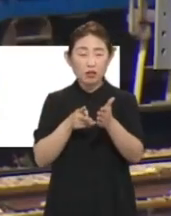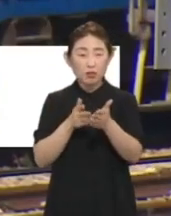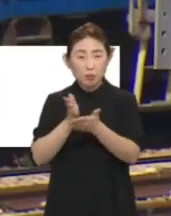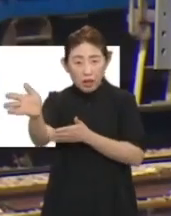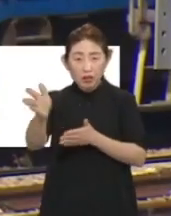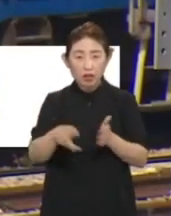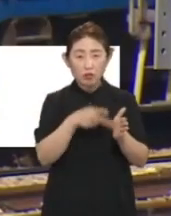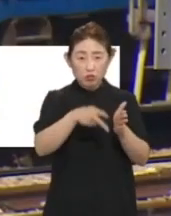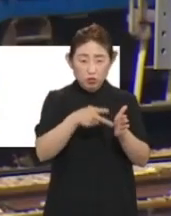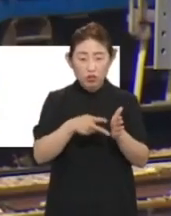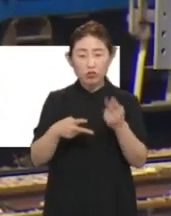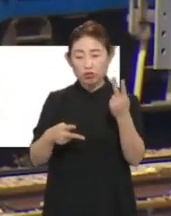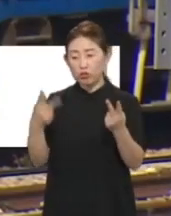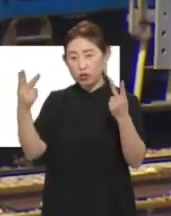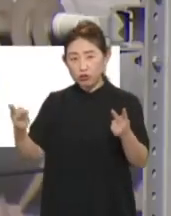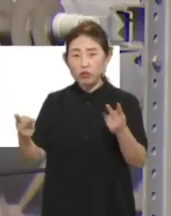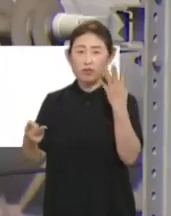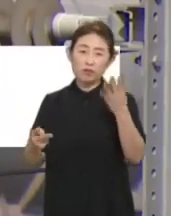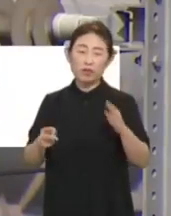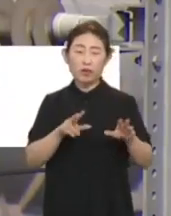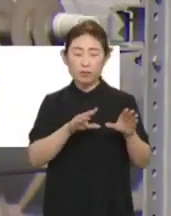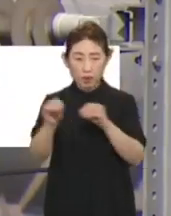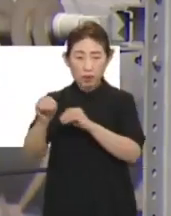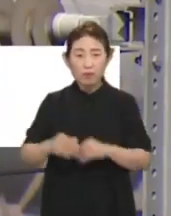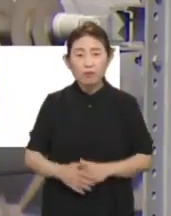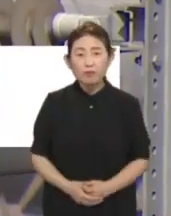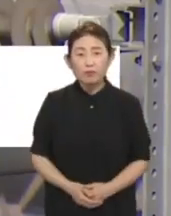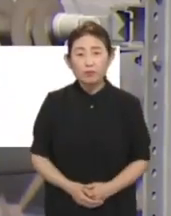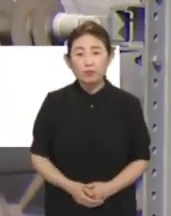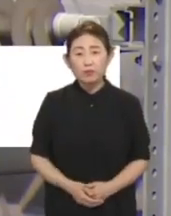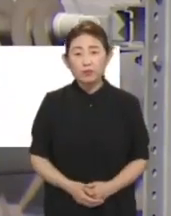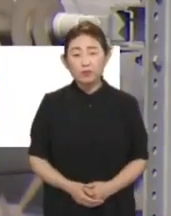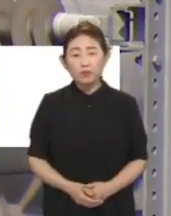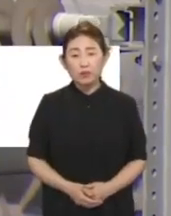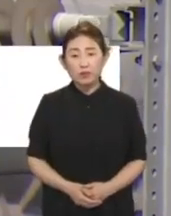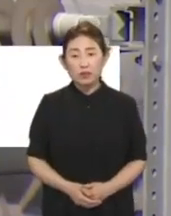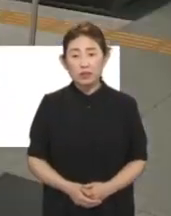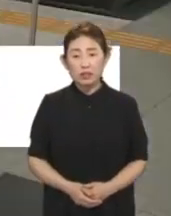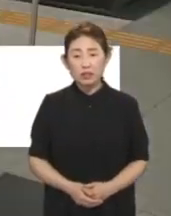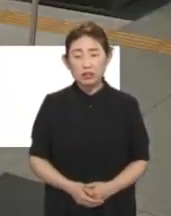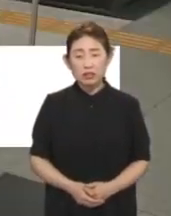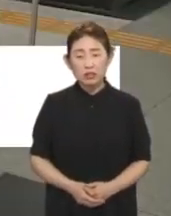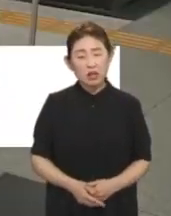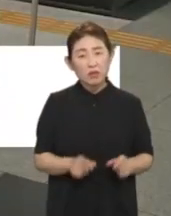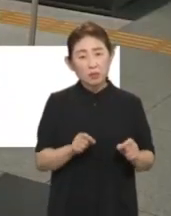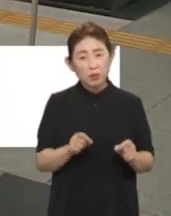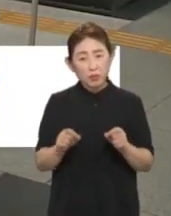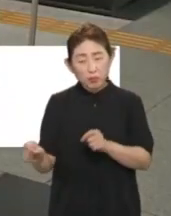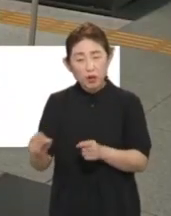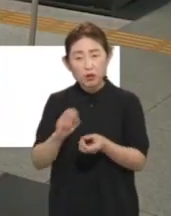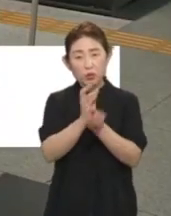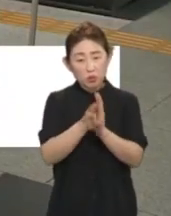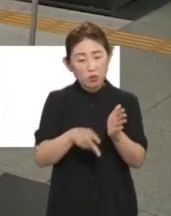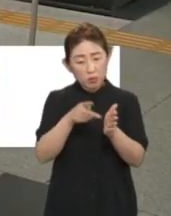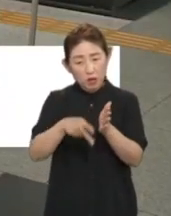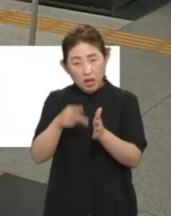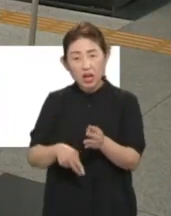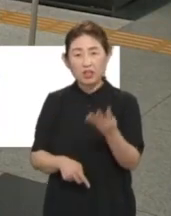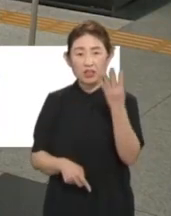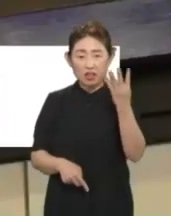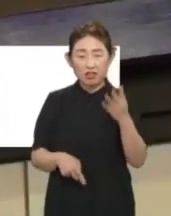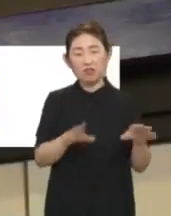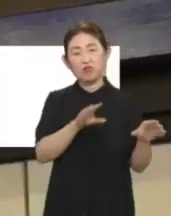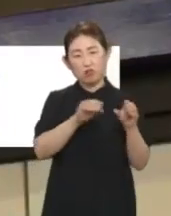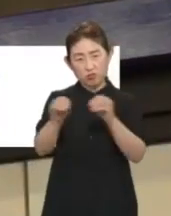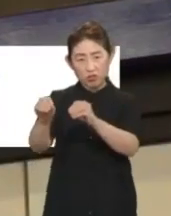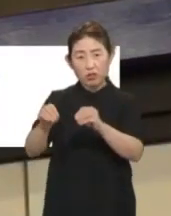편씩 총 4편의 운행이 중단됩니다 한국철도공사는 장시간 지연이 예상되는 무궁화호 내 편의 운행을